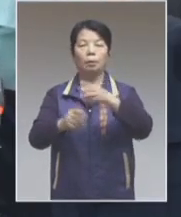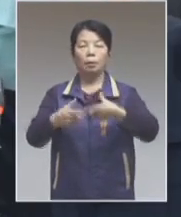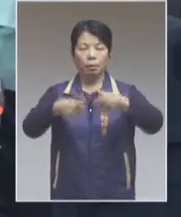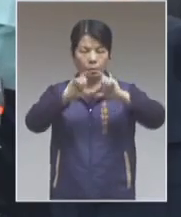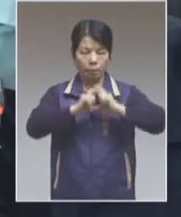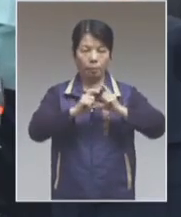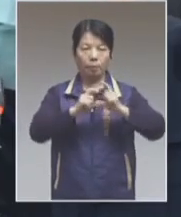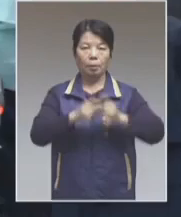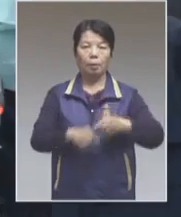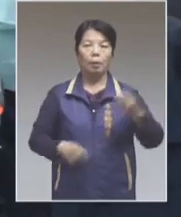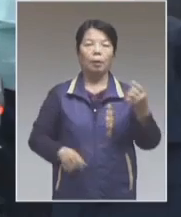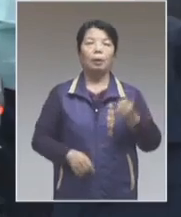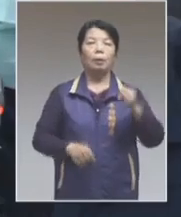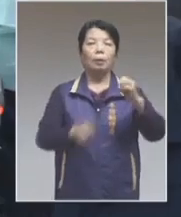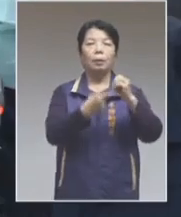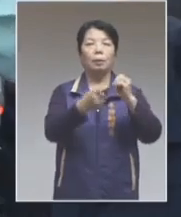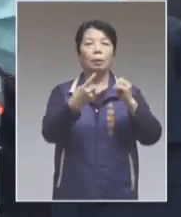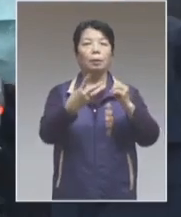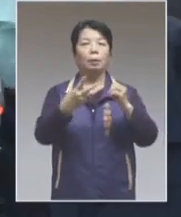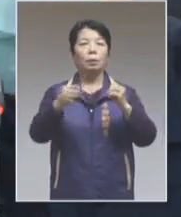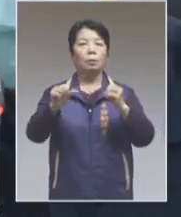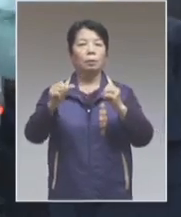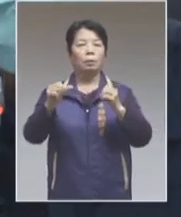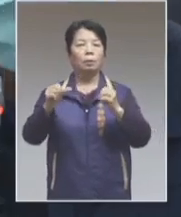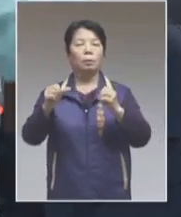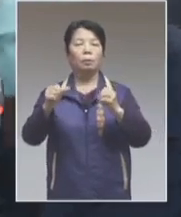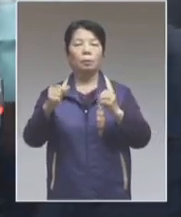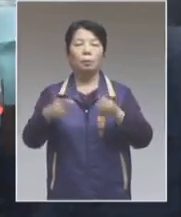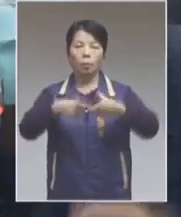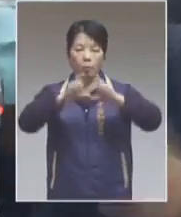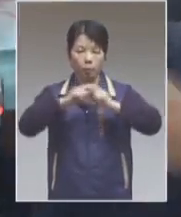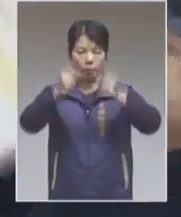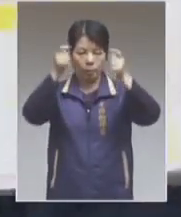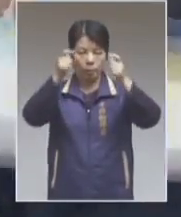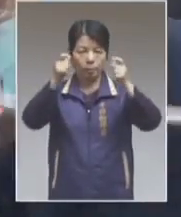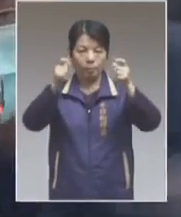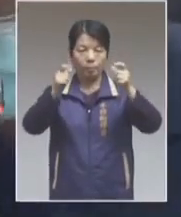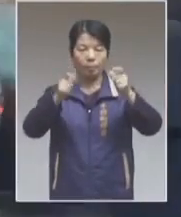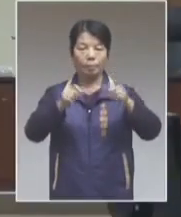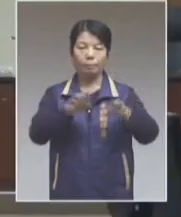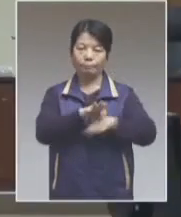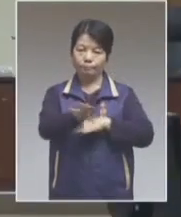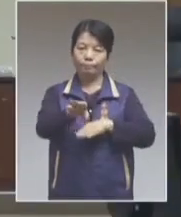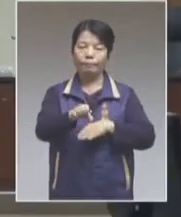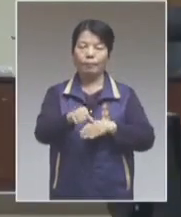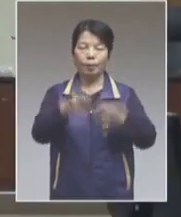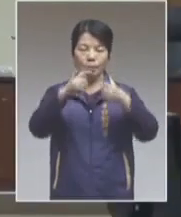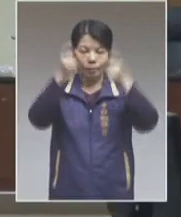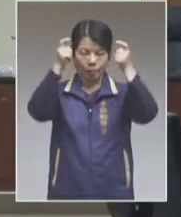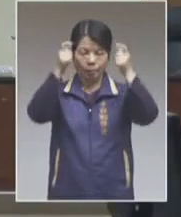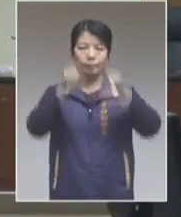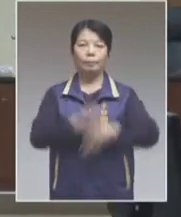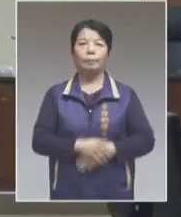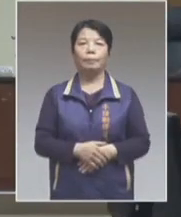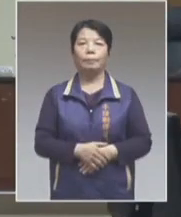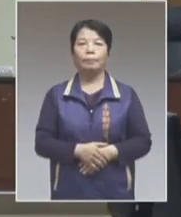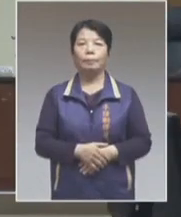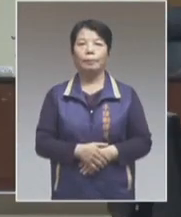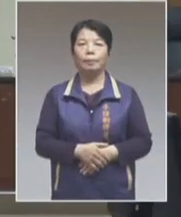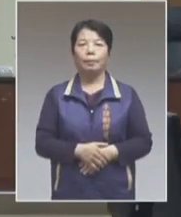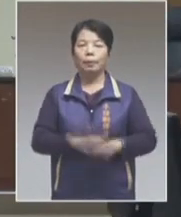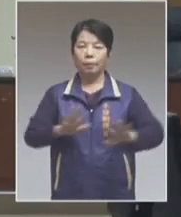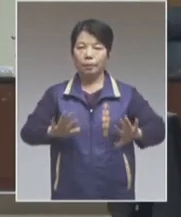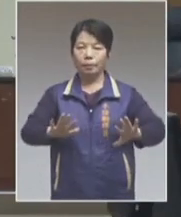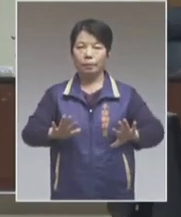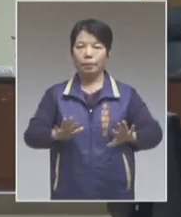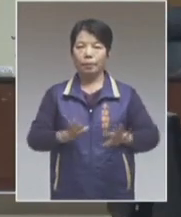铁0125车次从台北回到左营。那以上是今天的足迹公布。 好，这个我们要跟大家